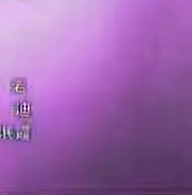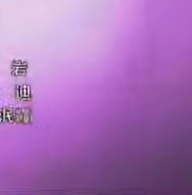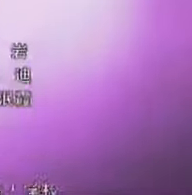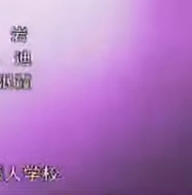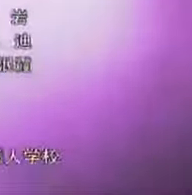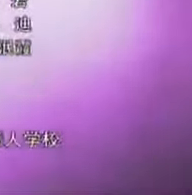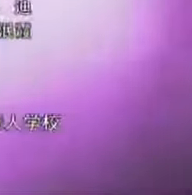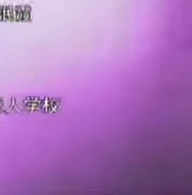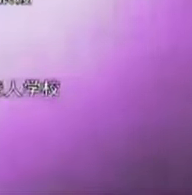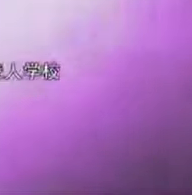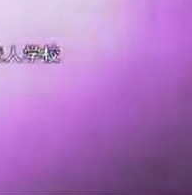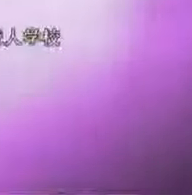剧——YoYo Television Series Exclusive幕 杨茜